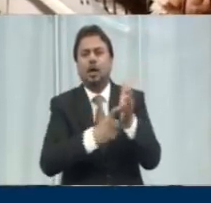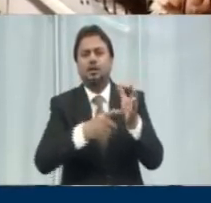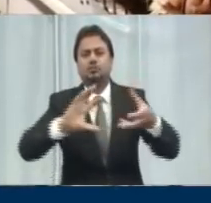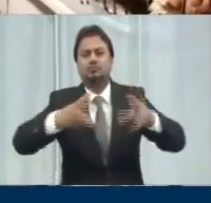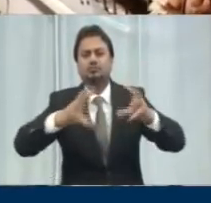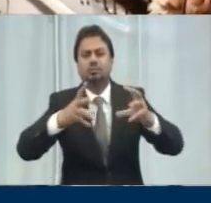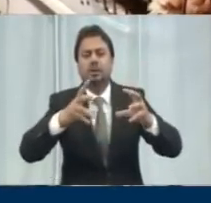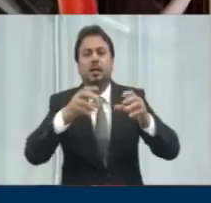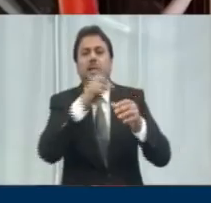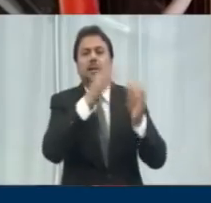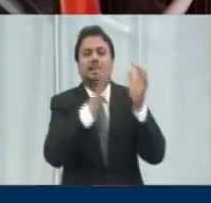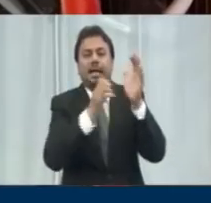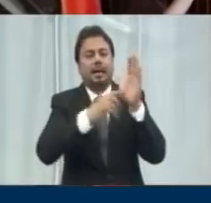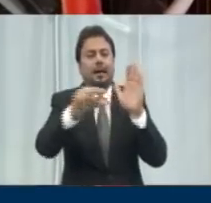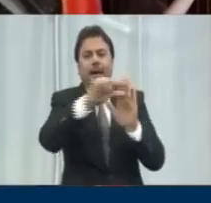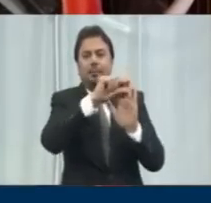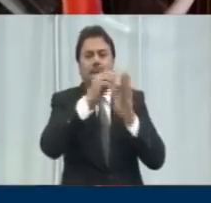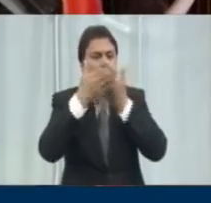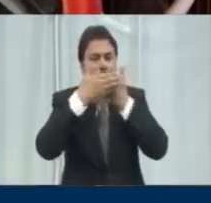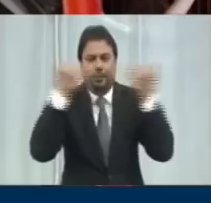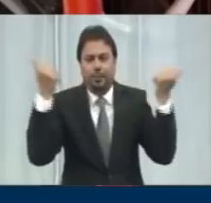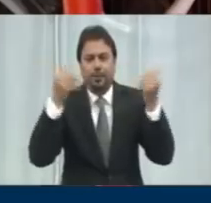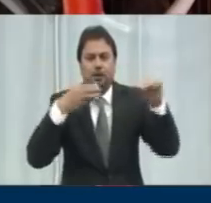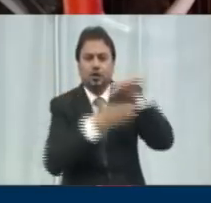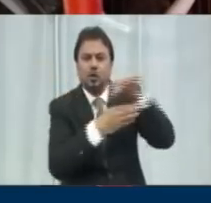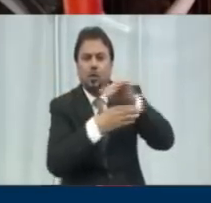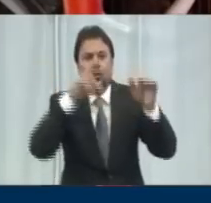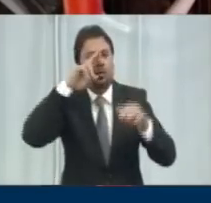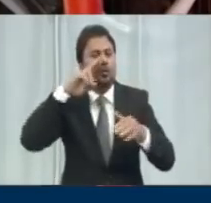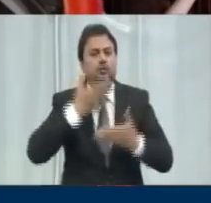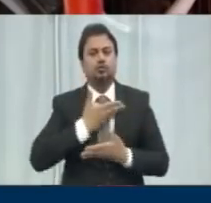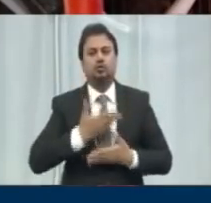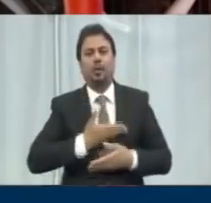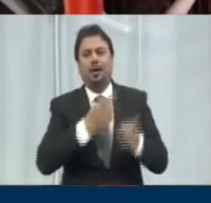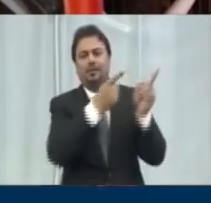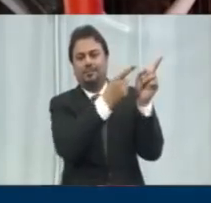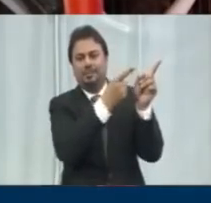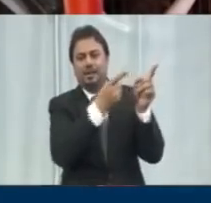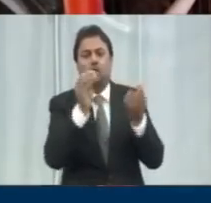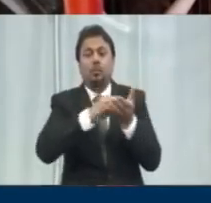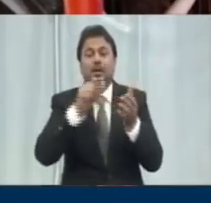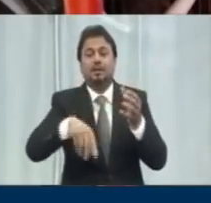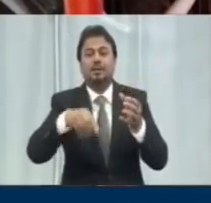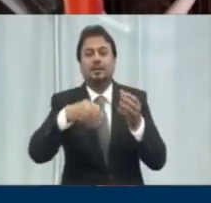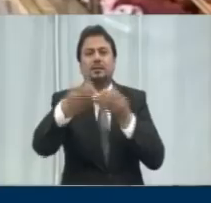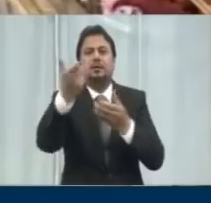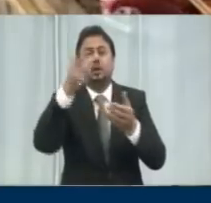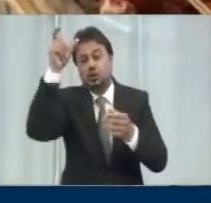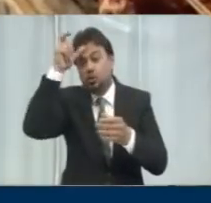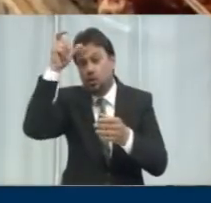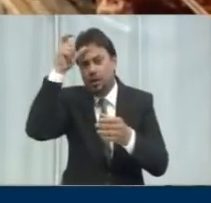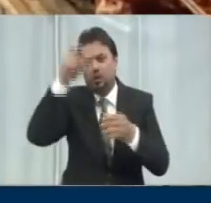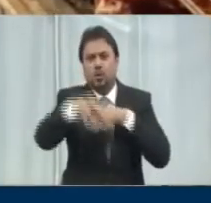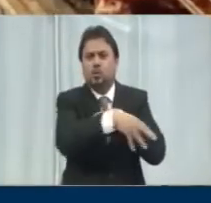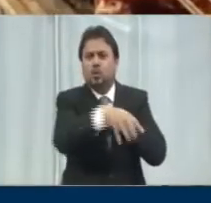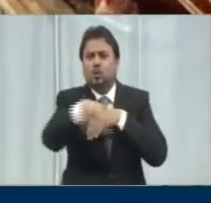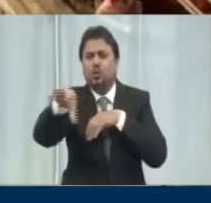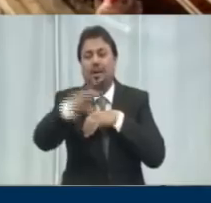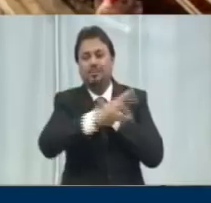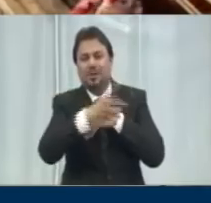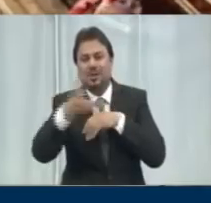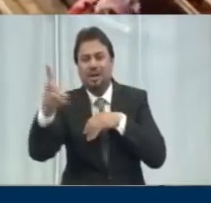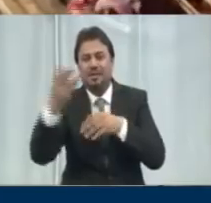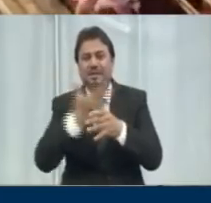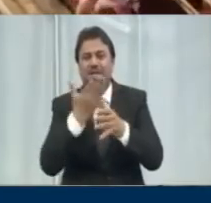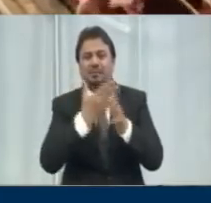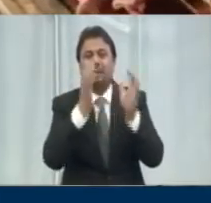منتهي الصلاحية داخل إقليم كردستان. وقال الخفاجي أن الدجاج المستورد من تركيا والدول الأخرى